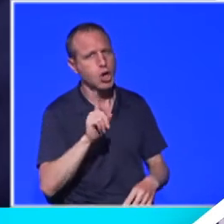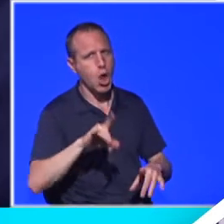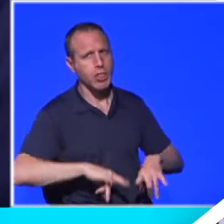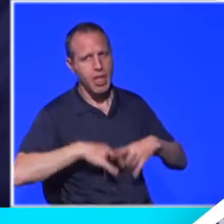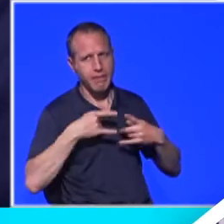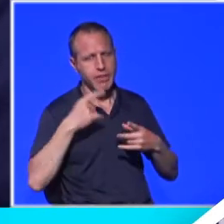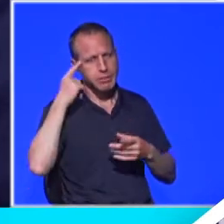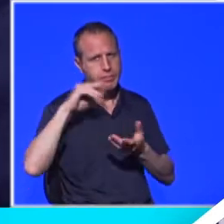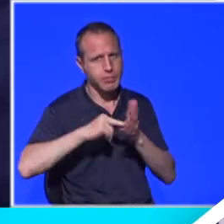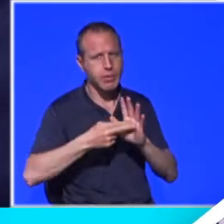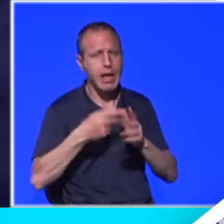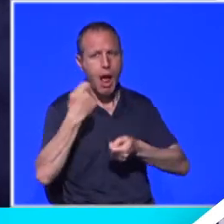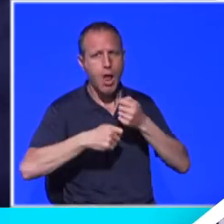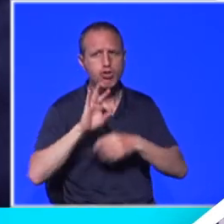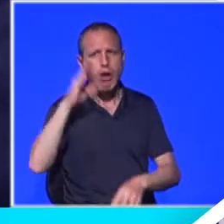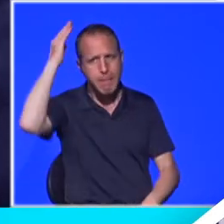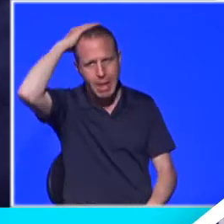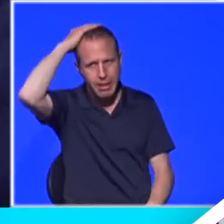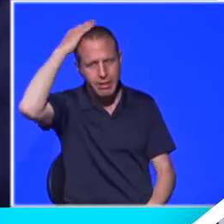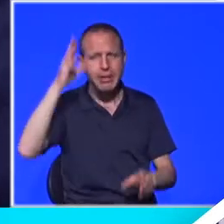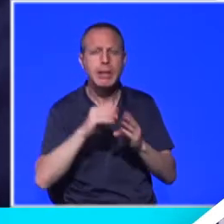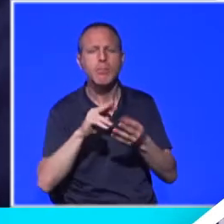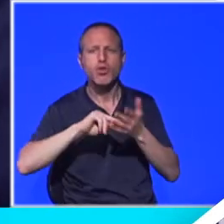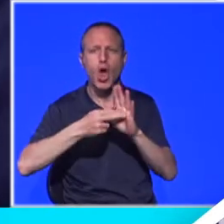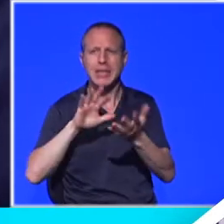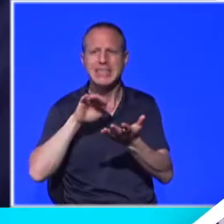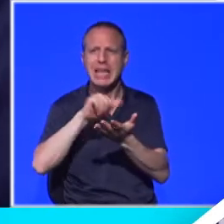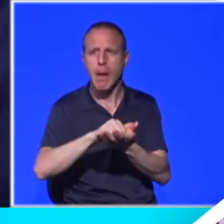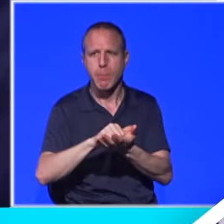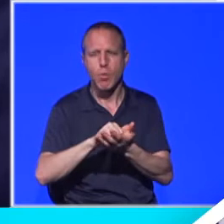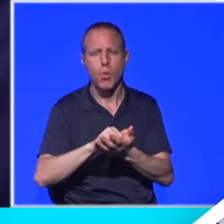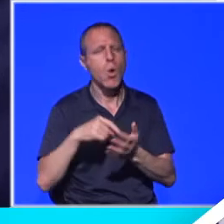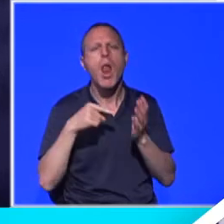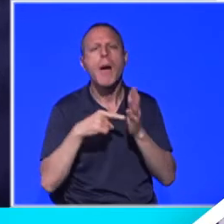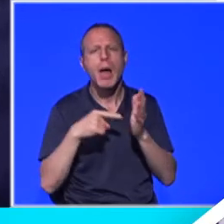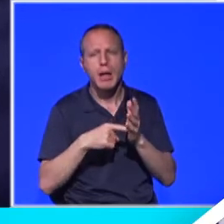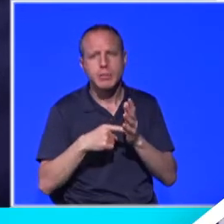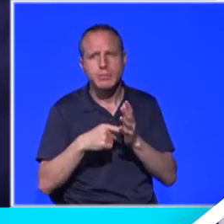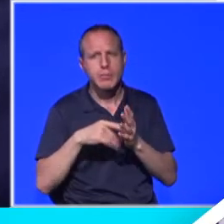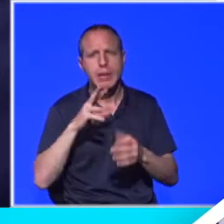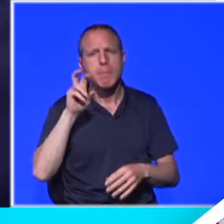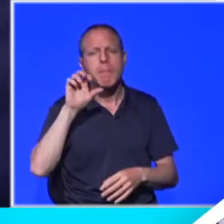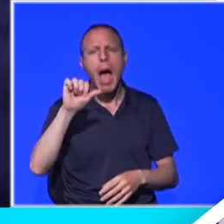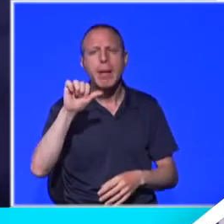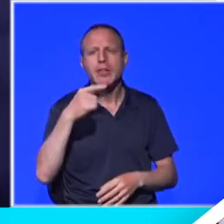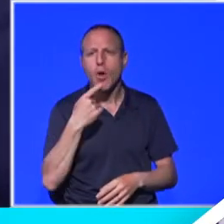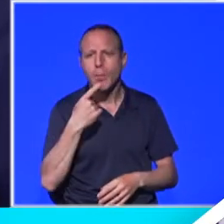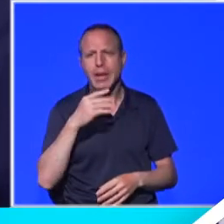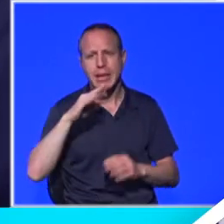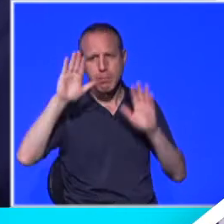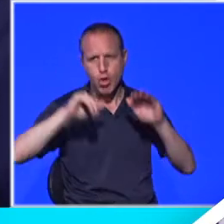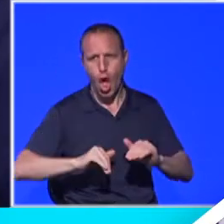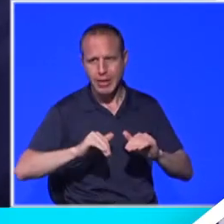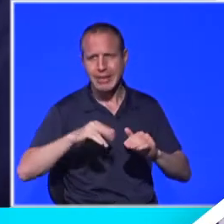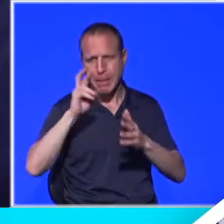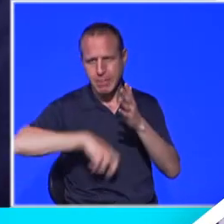המדיניות הכלכלית של בנט, עם תוכנית את סינגפור היא זאת שתתווה אותה. למה? כי מה המציא בעצם אומר? אם להוריד את